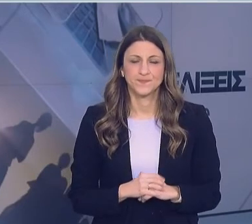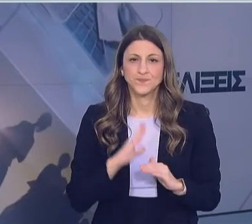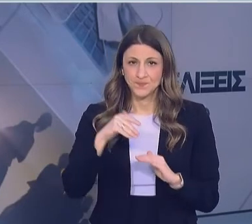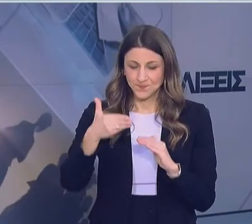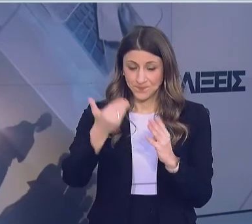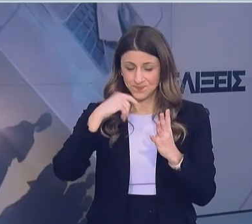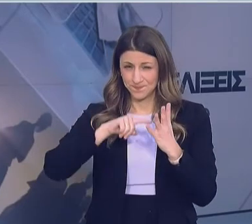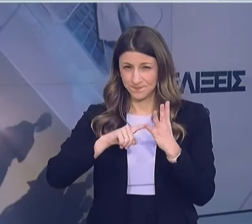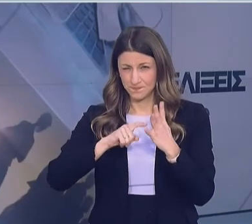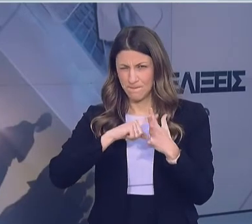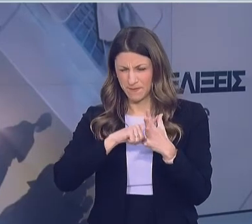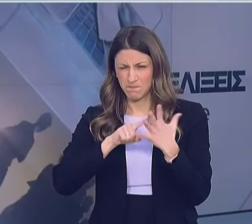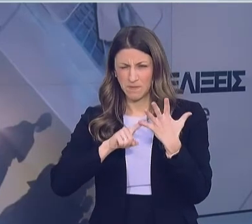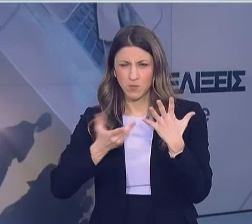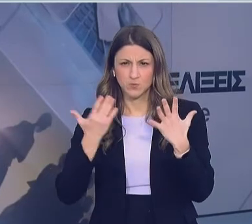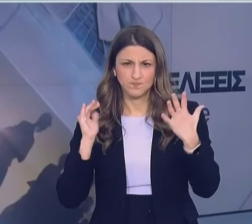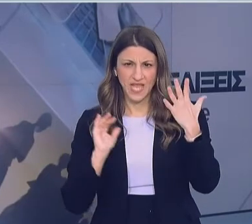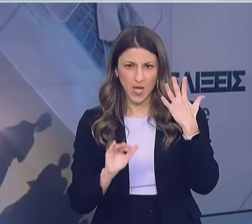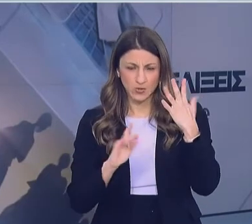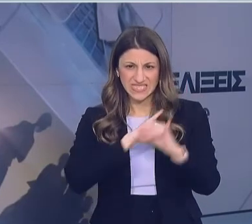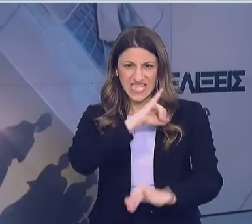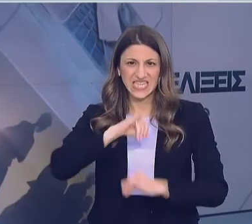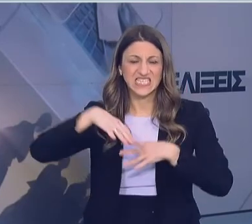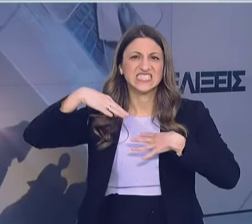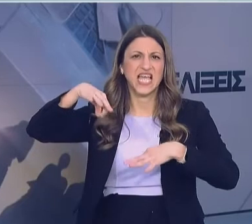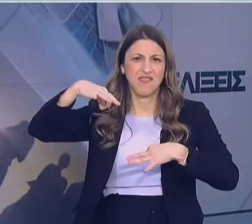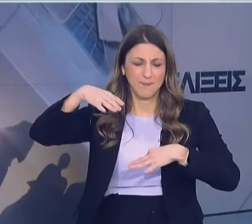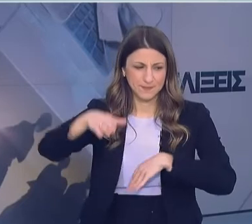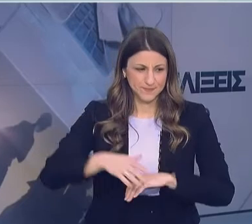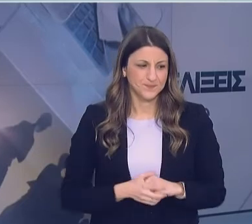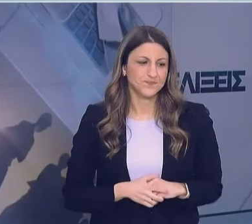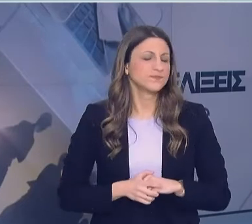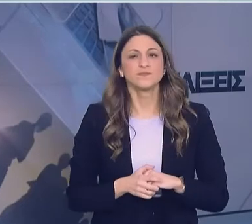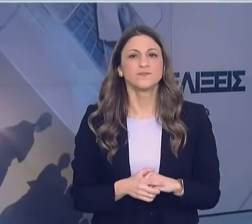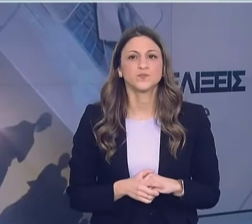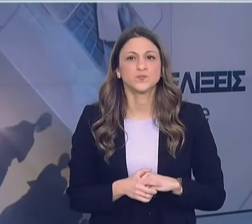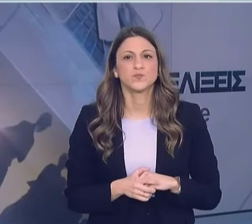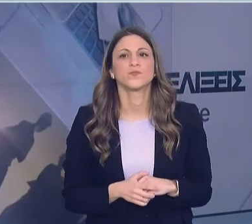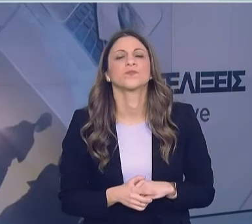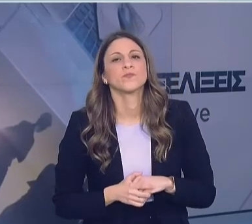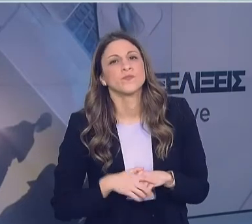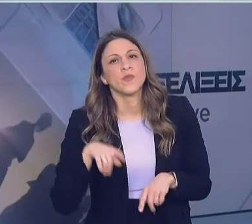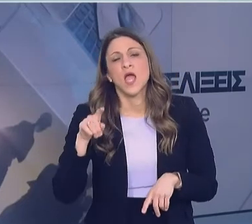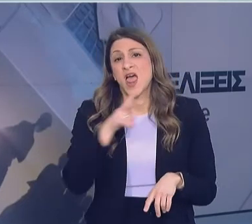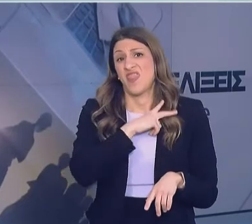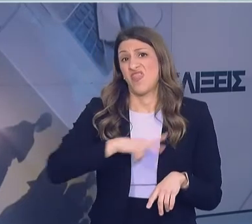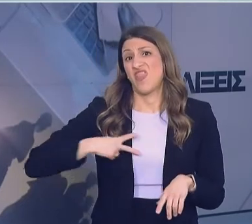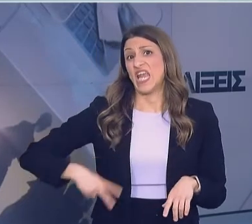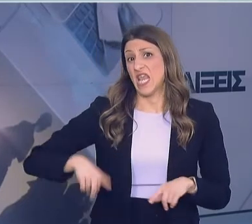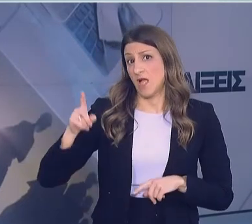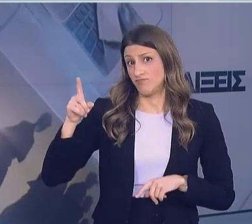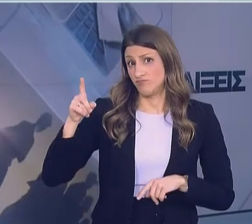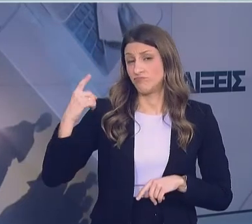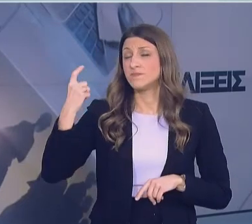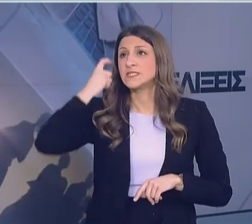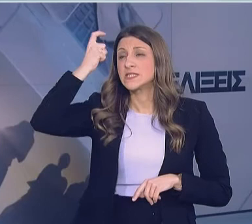Επόμενη ερώτηση από τον κύριο Καραγιώργο και το ιατρονέ.gr. Κύριε καθηγητά, υγειονομικά προηγμένες χώρες όπως η Δανία